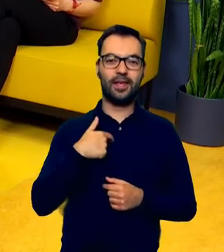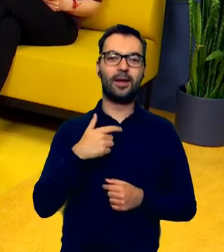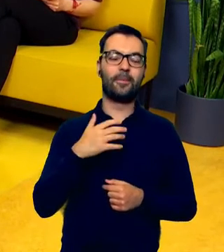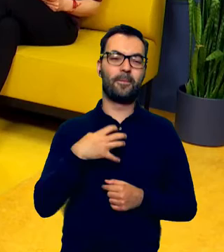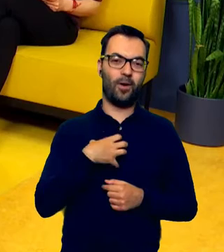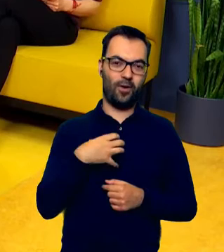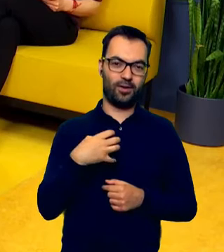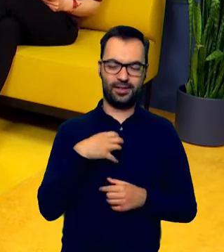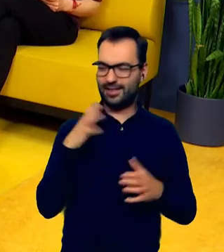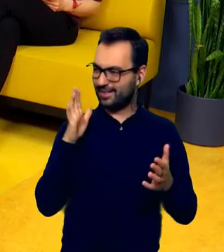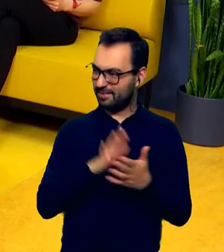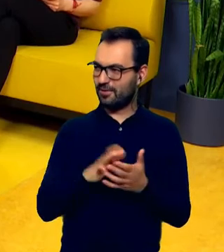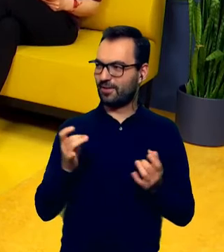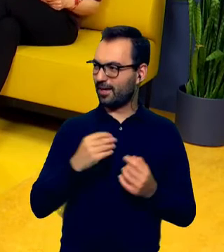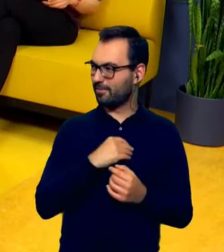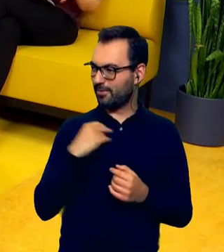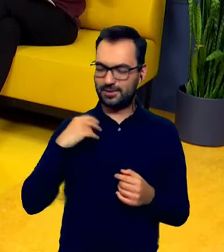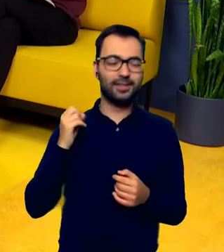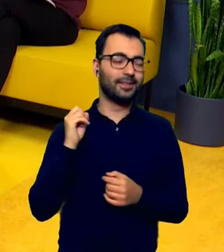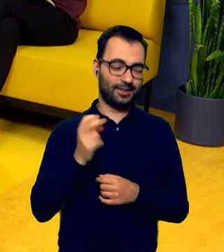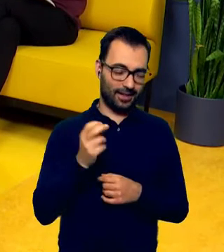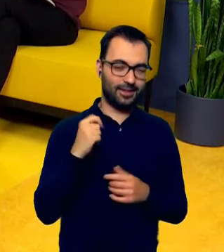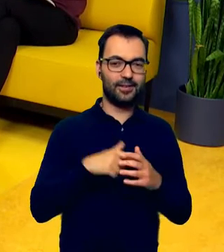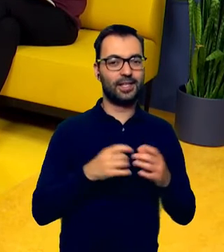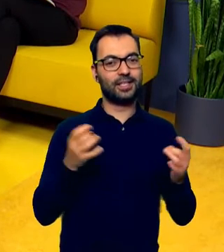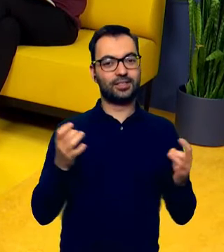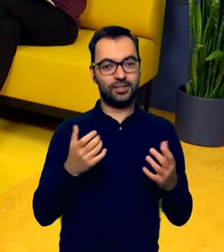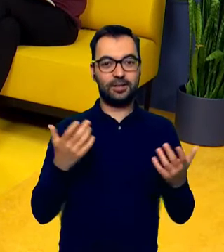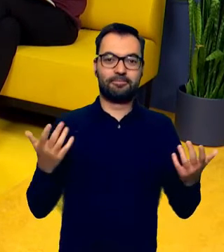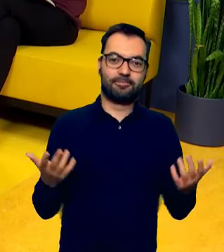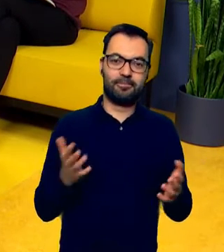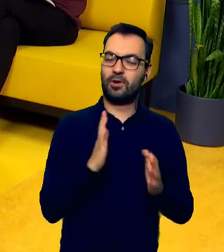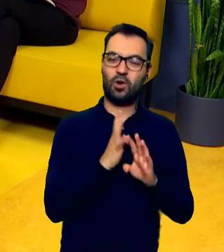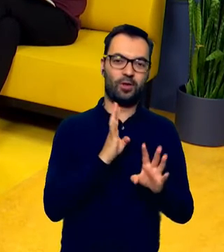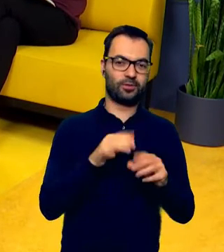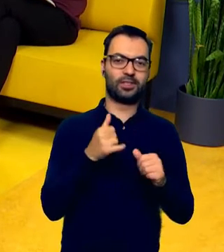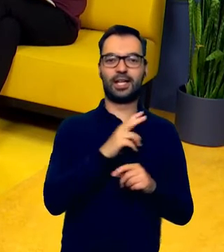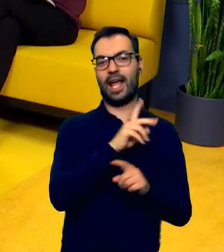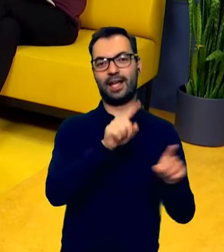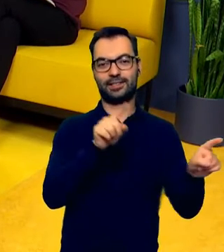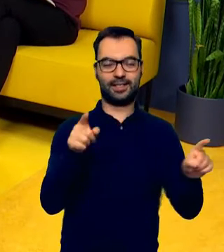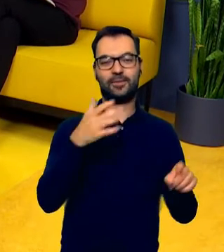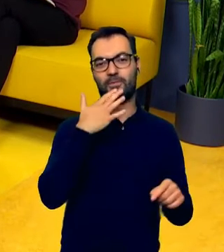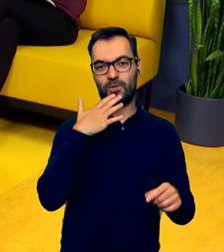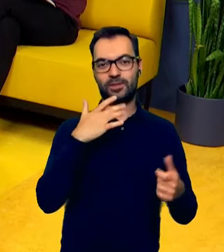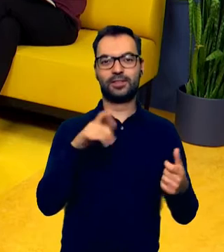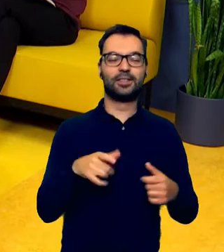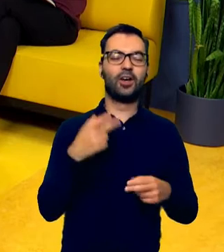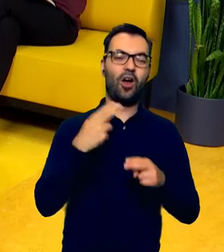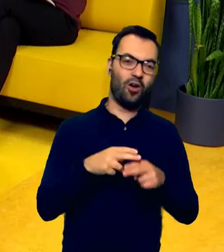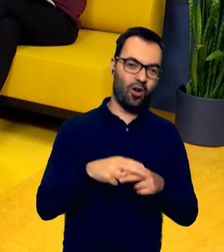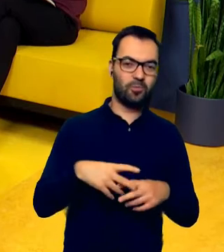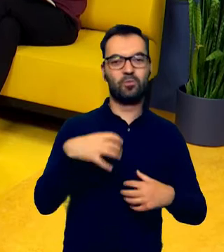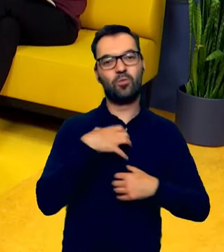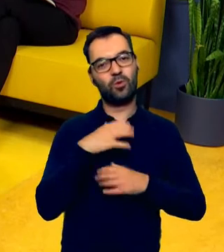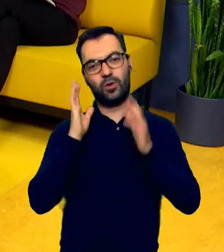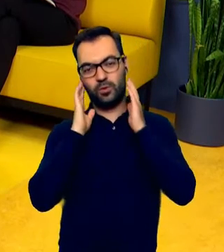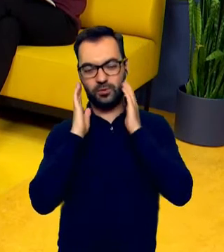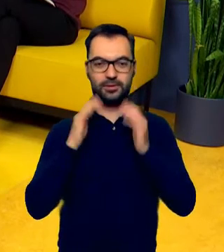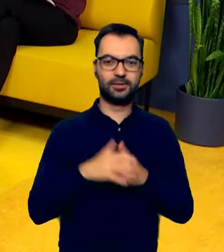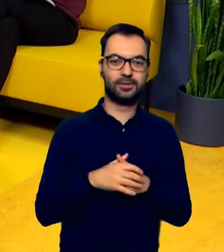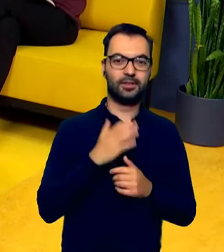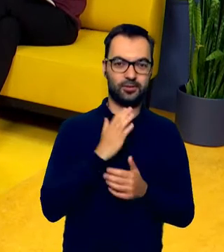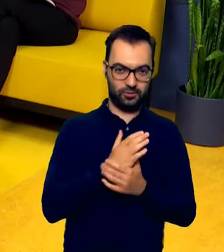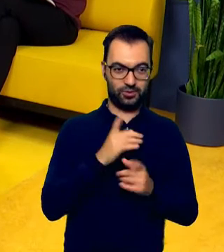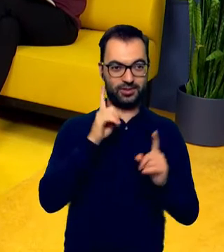boli. To taka typowa polska gra. Tak. Bardzo i w tej popularna. Grze po prostu w dowolnej kolejności każda z nas wymienia swoje choroby i bóle. Tak.